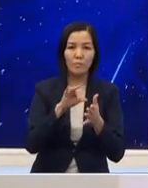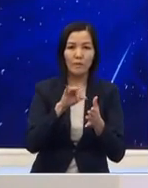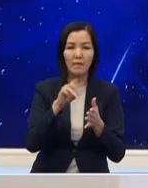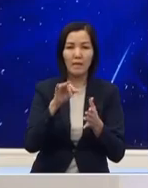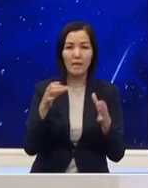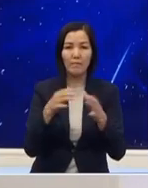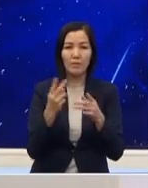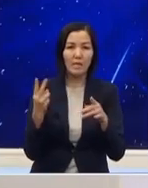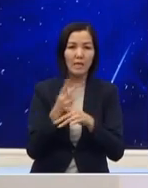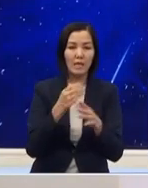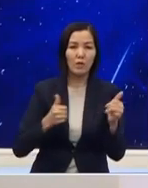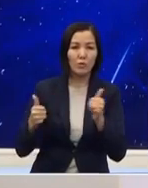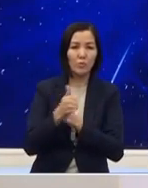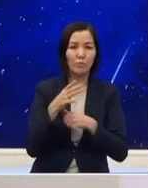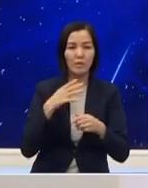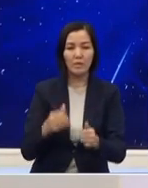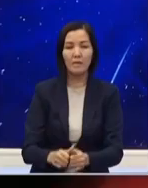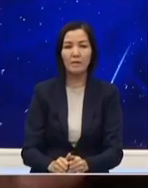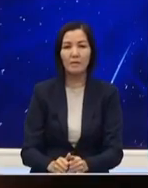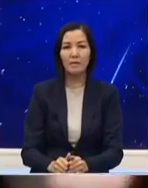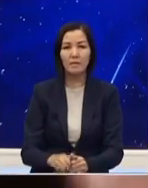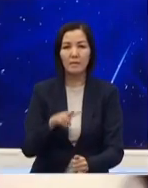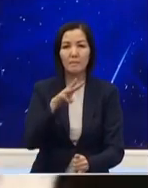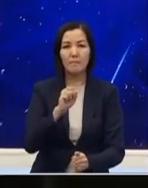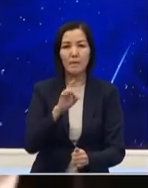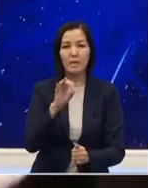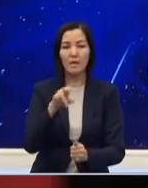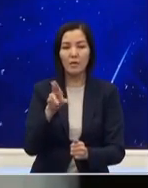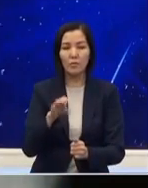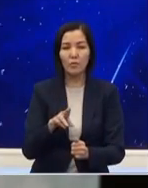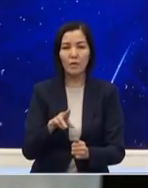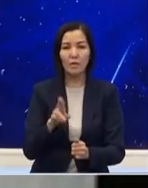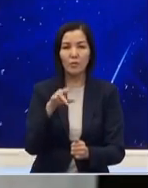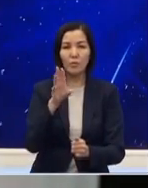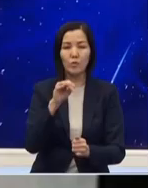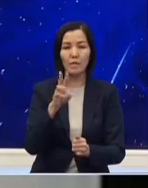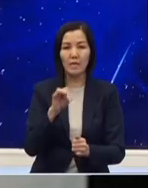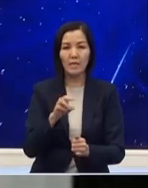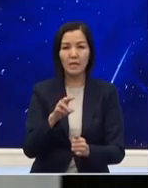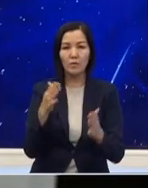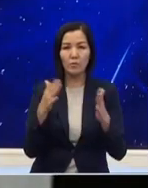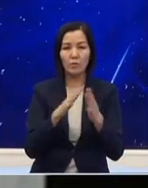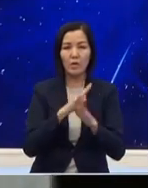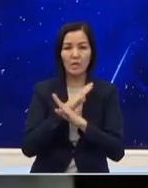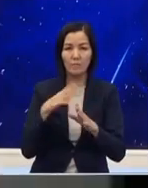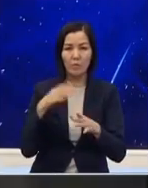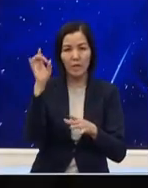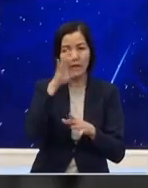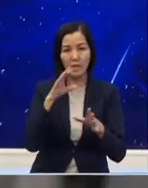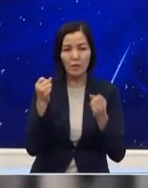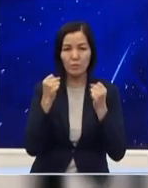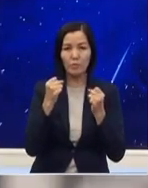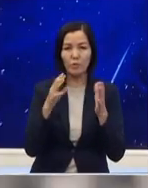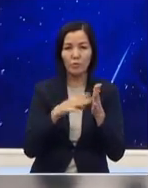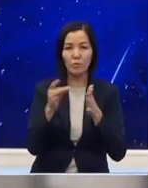біріншілігінде 2 рет топ жарды. Марадона Буэнос-Айрестегі Нордельт ауданда орналасқан үйде қайтыс болды. Әйгілі спортшыға 9